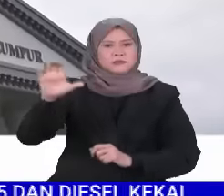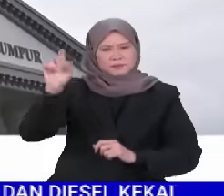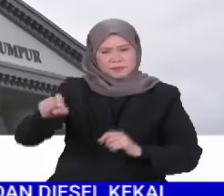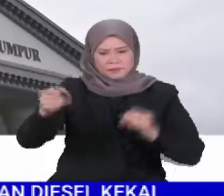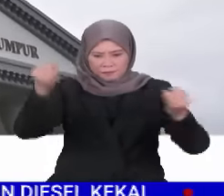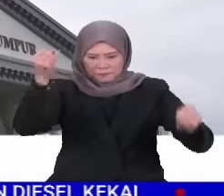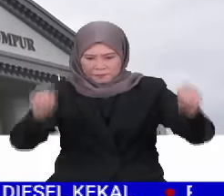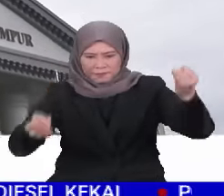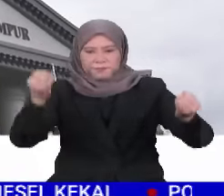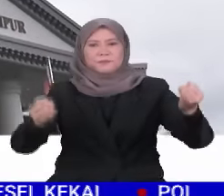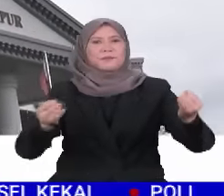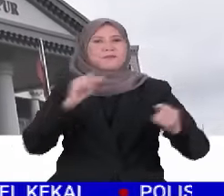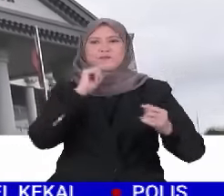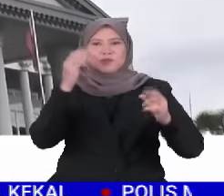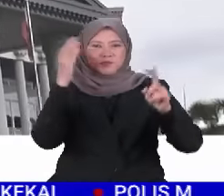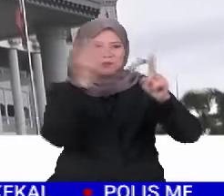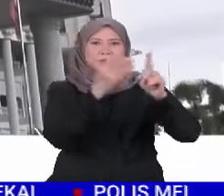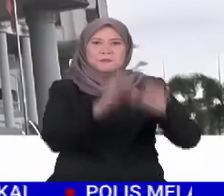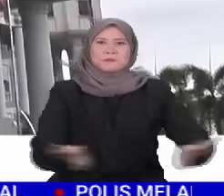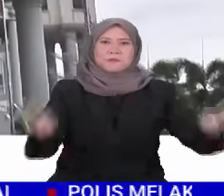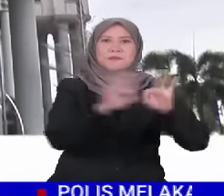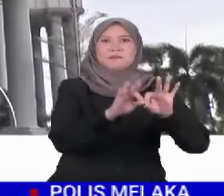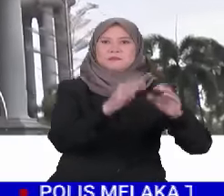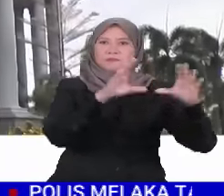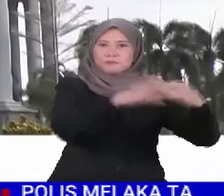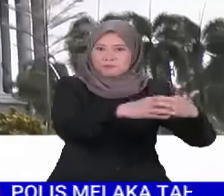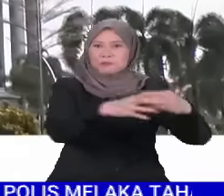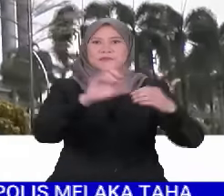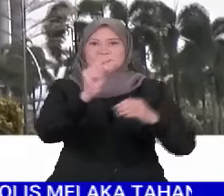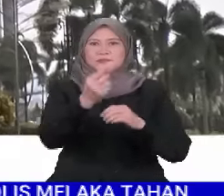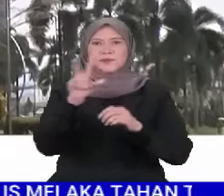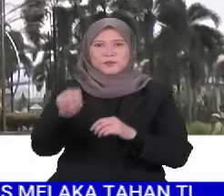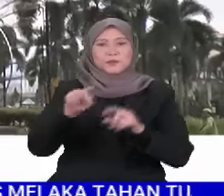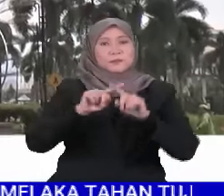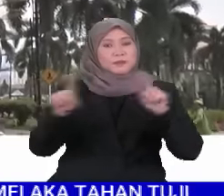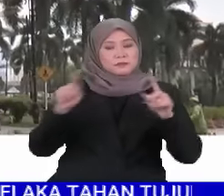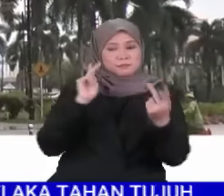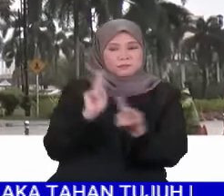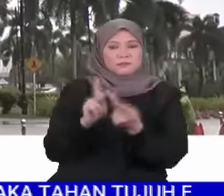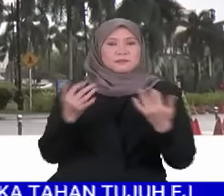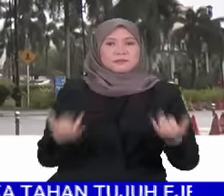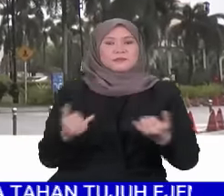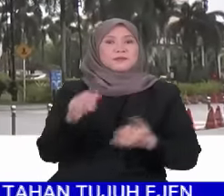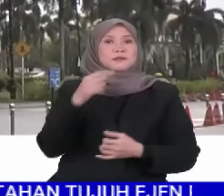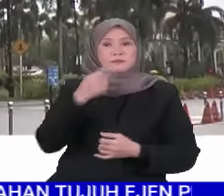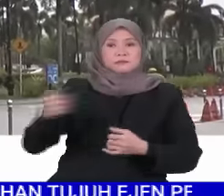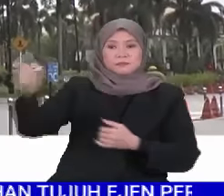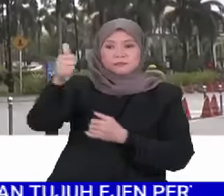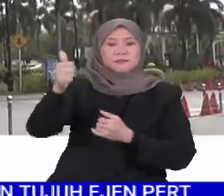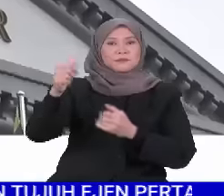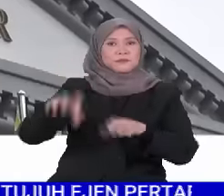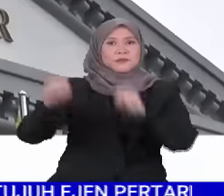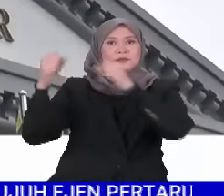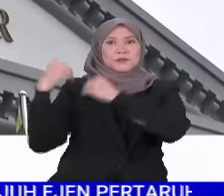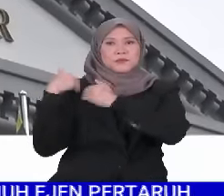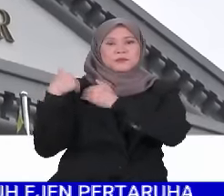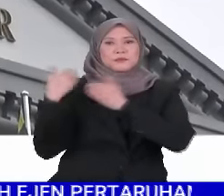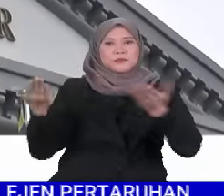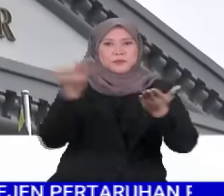seimbang dan tidak membawa kepentingan pada pihak ya wajah di Lazada memandangkan Surya itu memainkan peranan utama